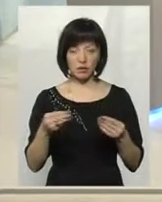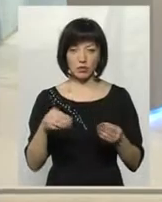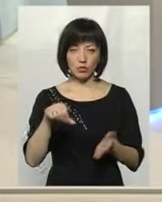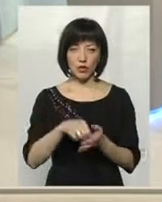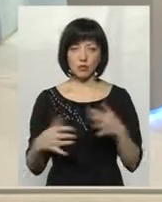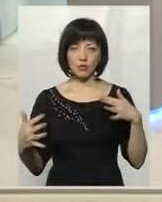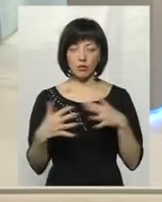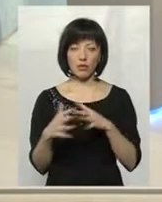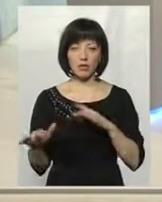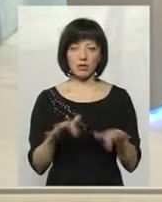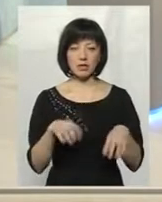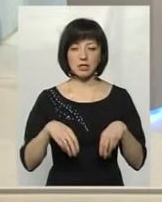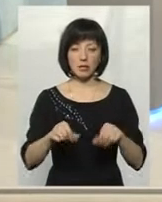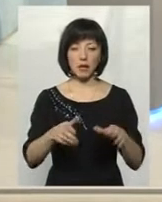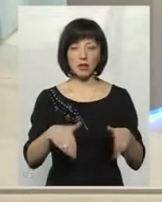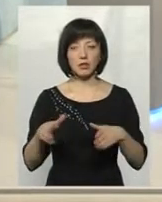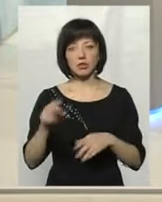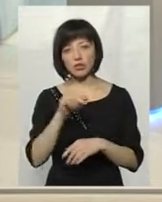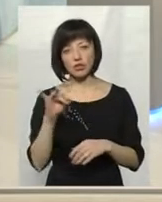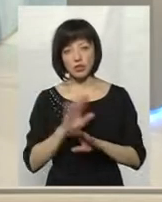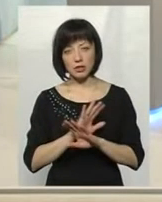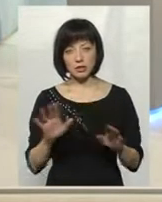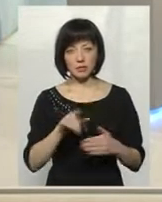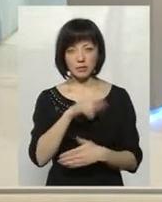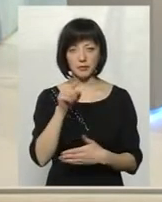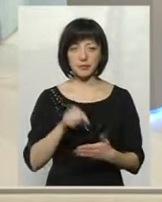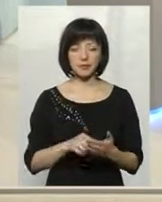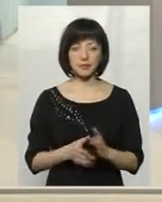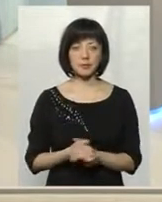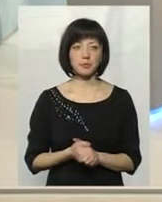учасникам бойових дій земельних ділянок чи ні?